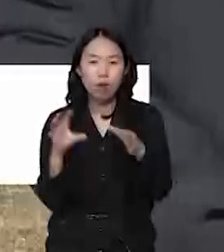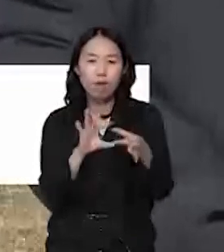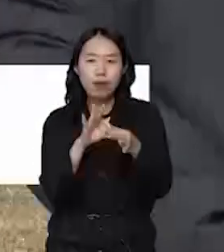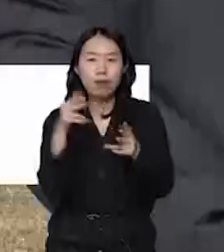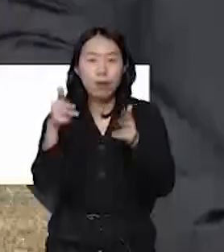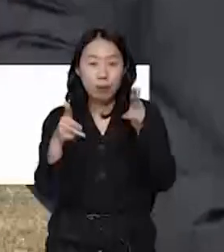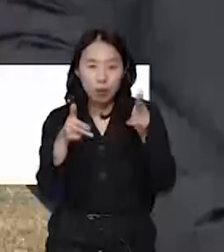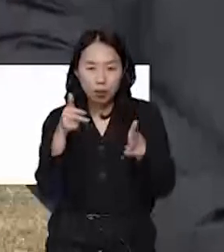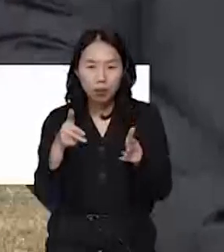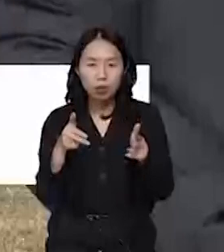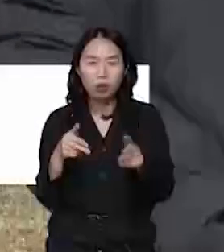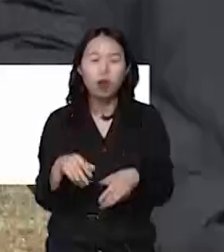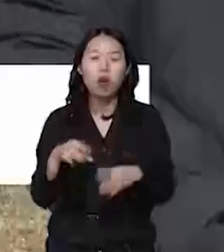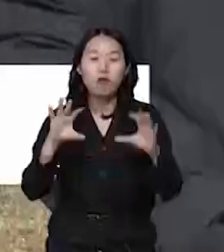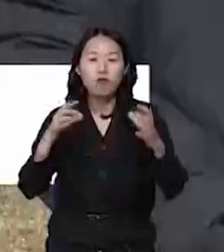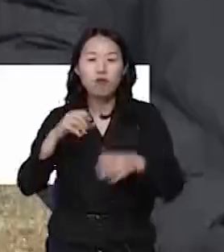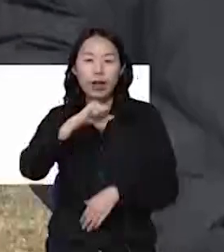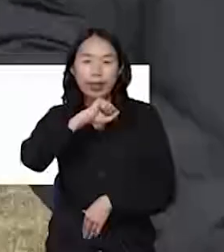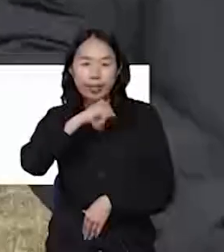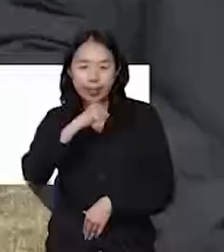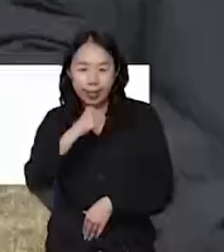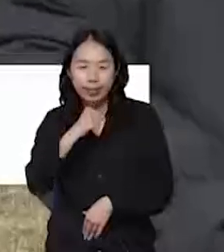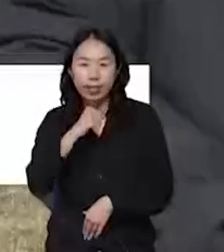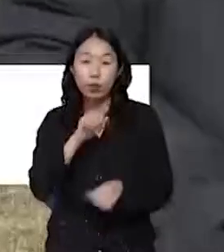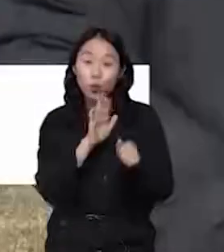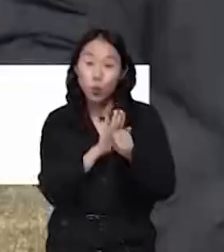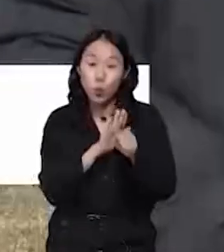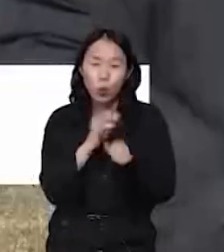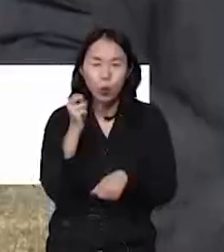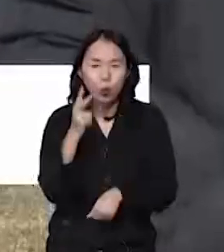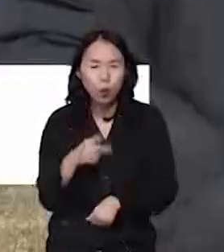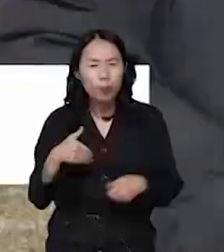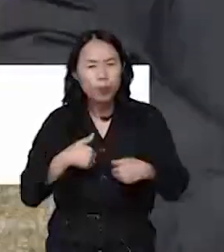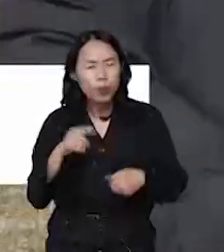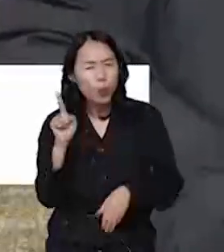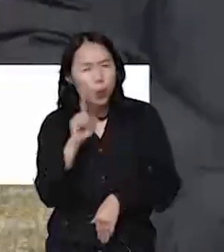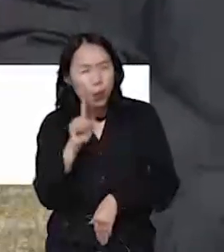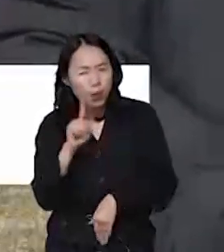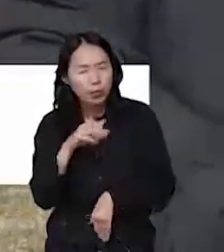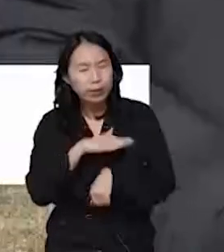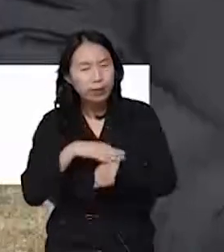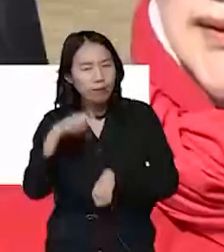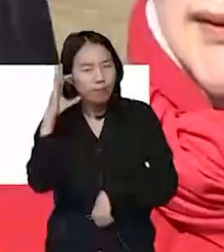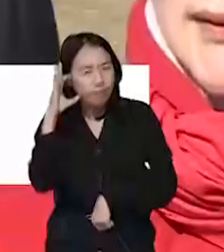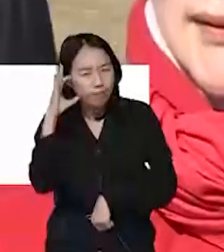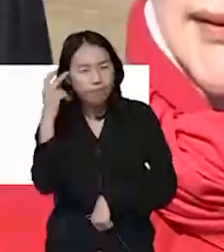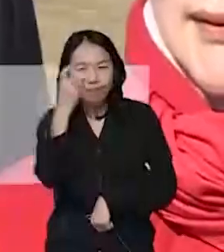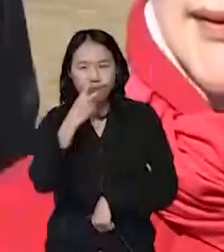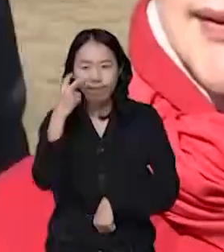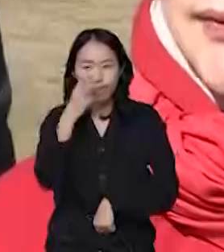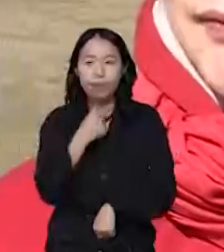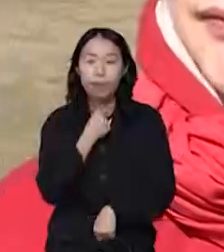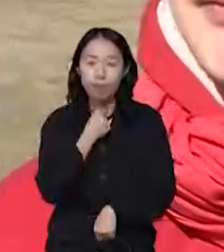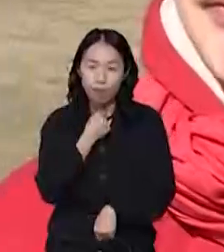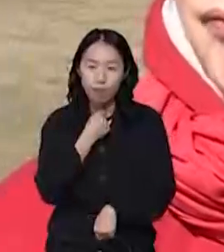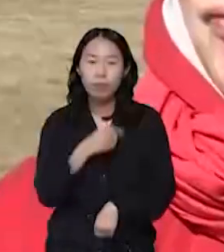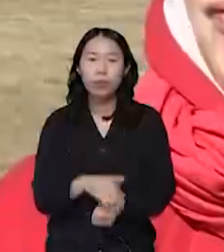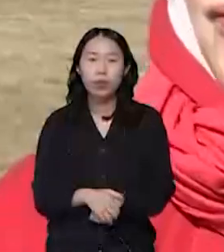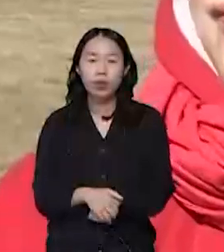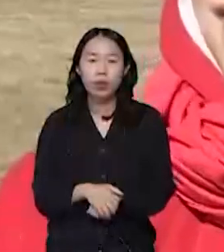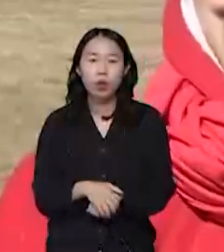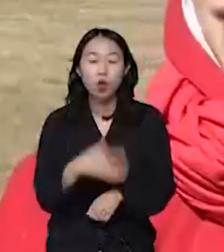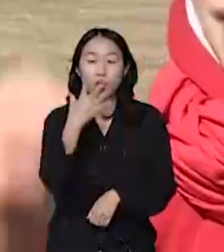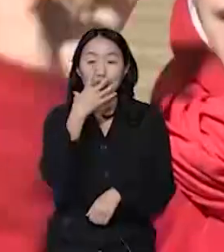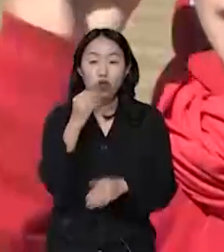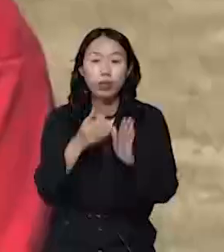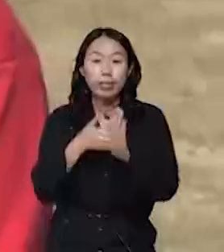그리고 정부 여당에서 무엇을 귀담아 들어야 되고 무엇이 필요한지 잘 살펴보려고 합니다. 노관규